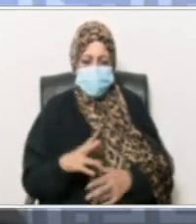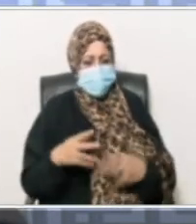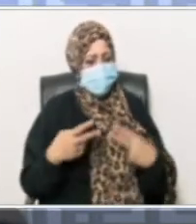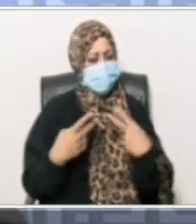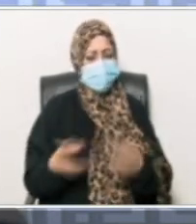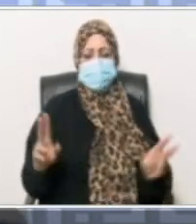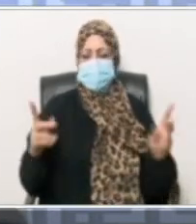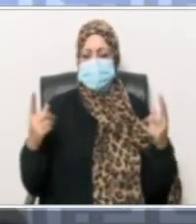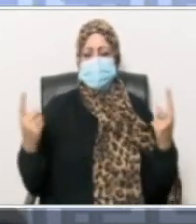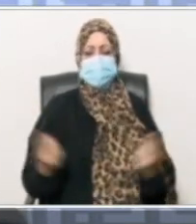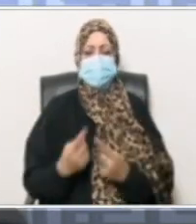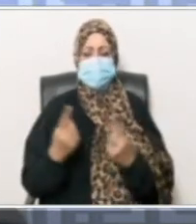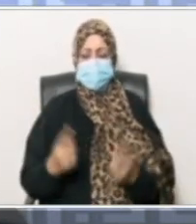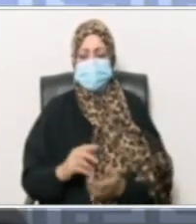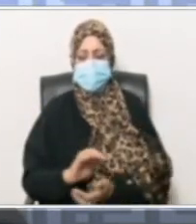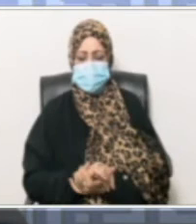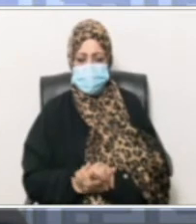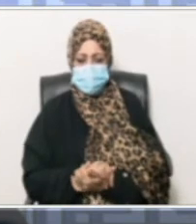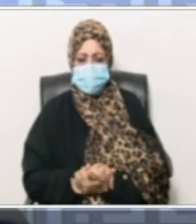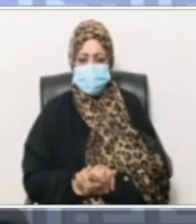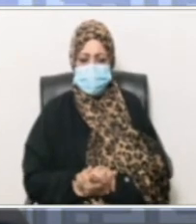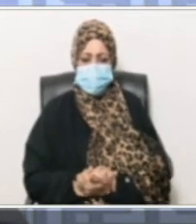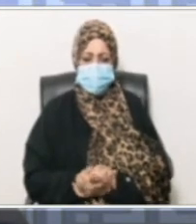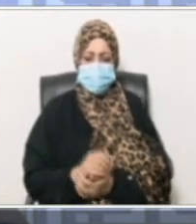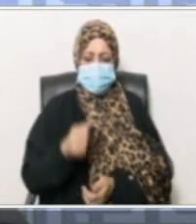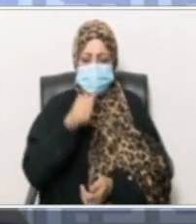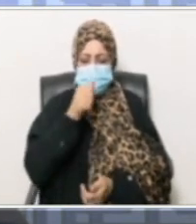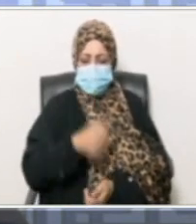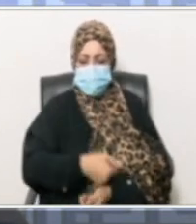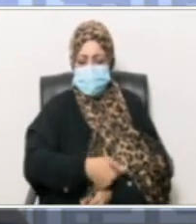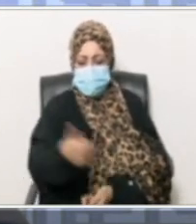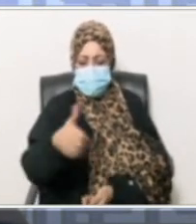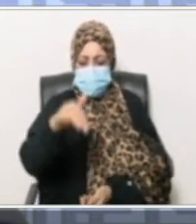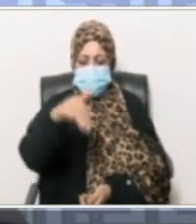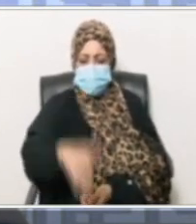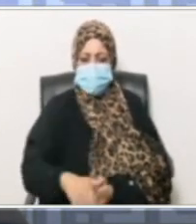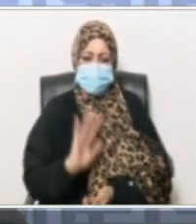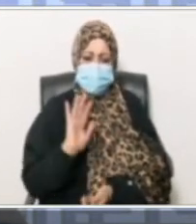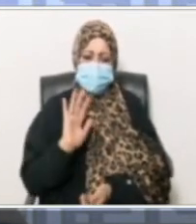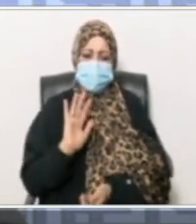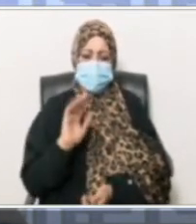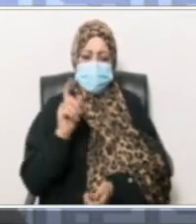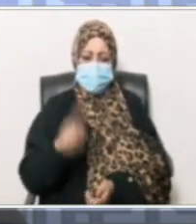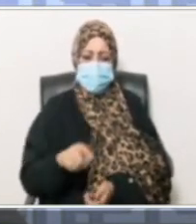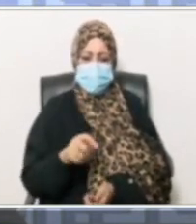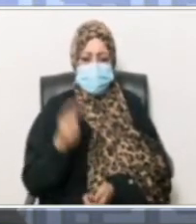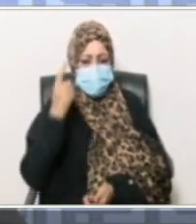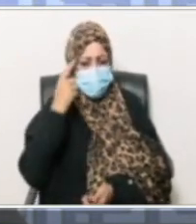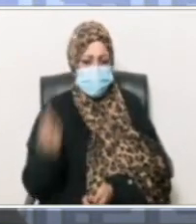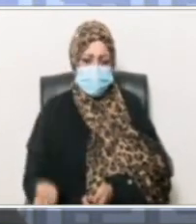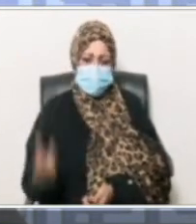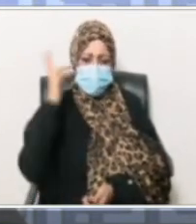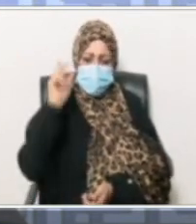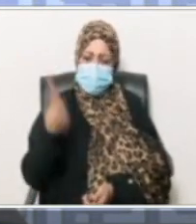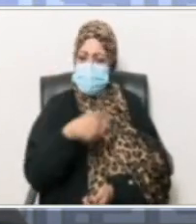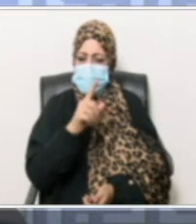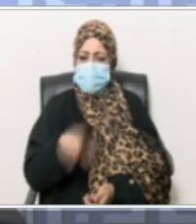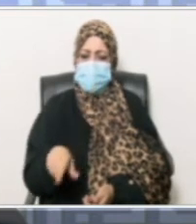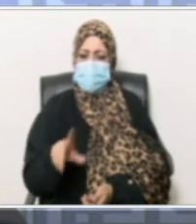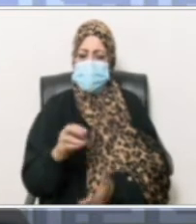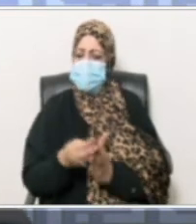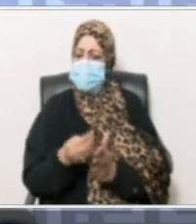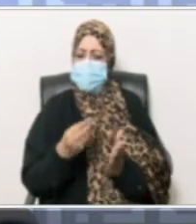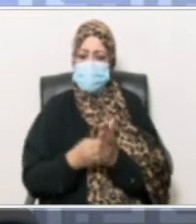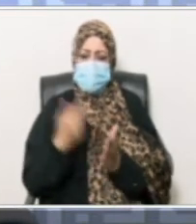الماء على القبر فهذا من البدع ولا يجوز، يقول ويصبون الماء